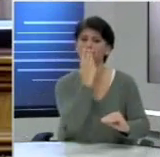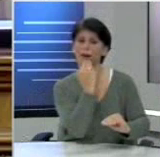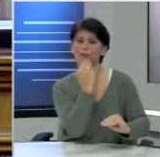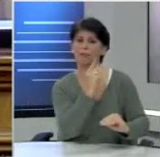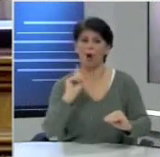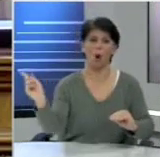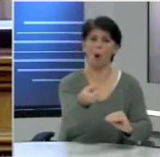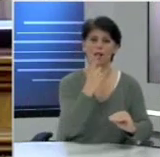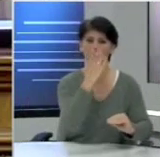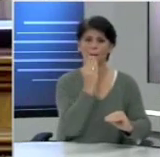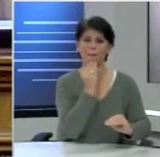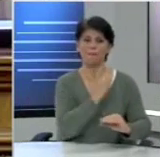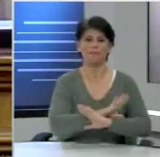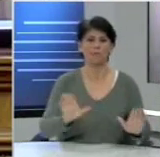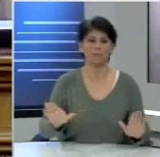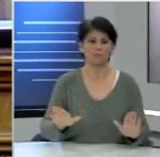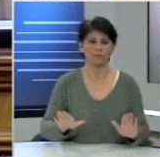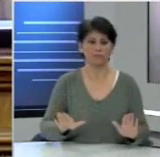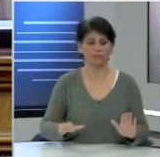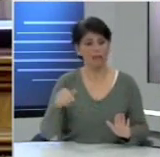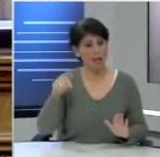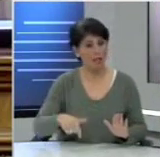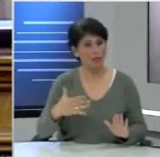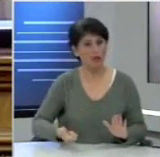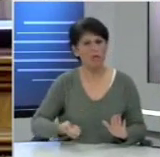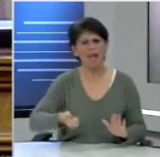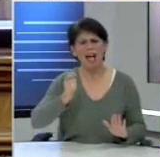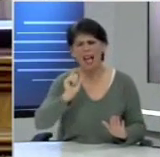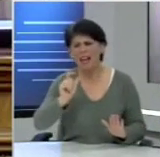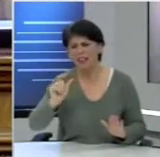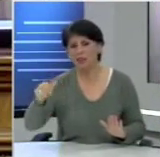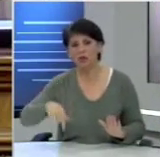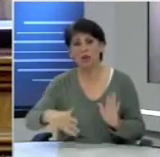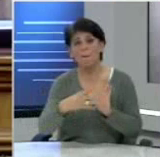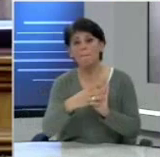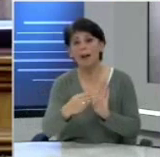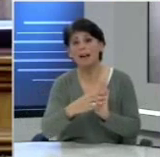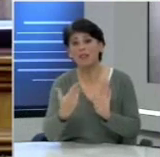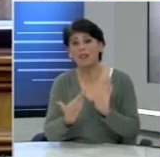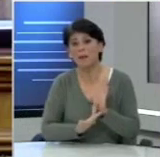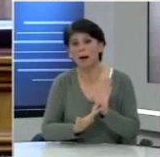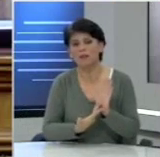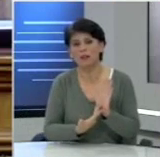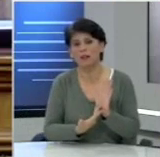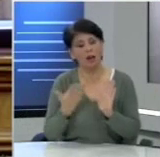στη χώρα. Και εδώ έχουμε εκατοντάδες πλέον παραδείγματα.